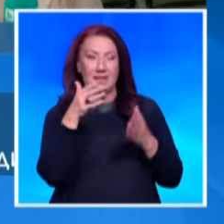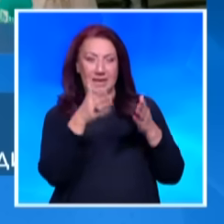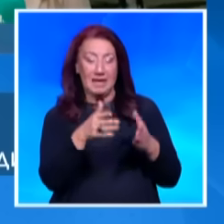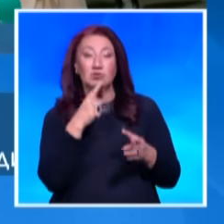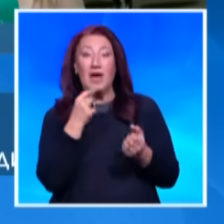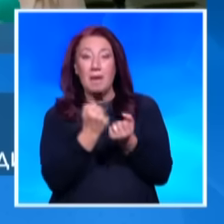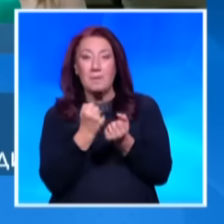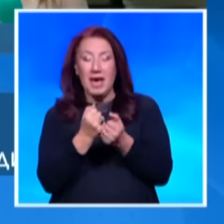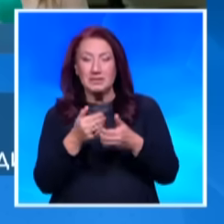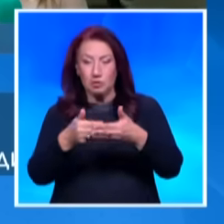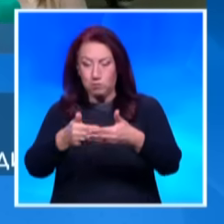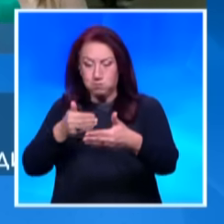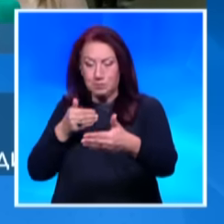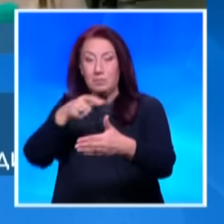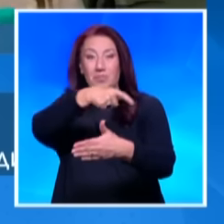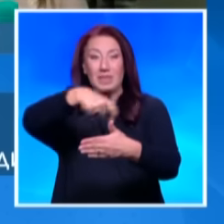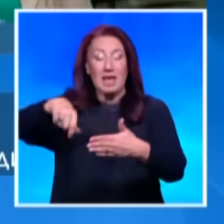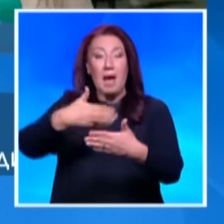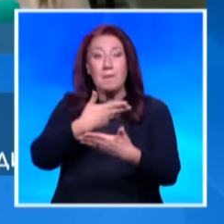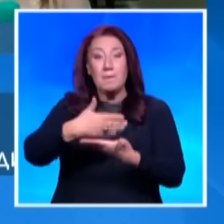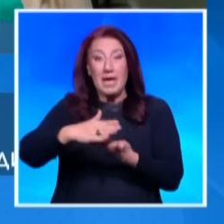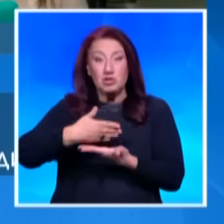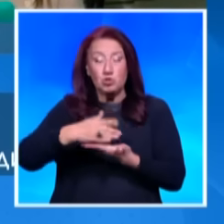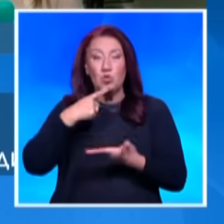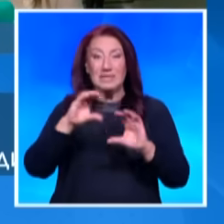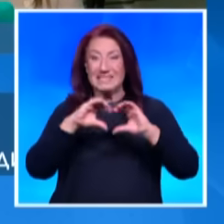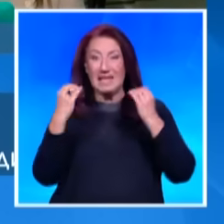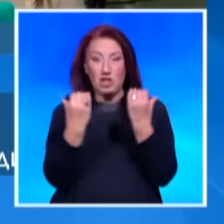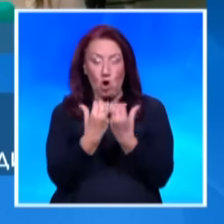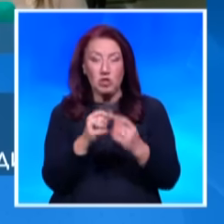разделяща феновете от входа на националния стадион.